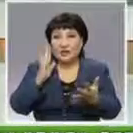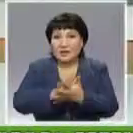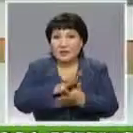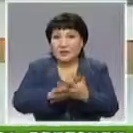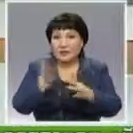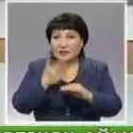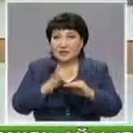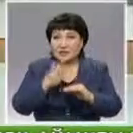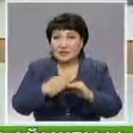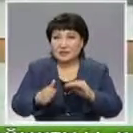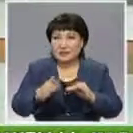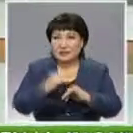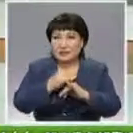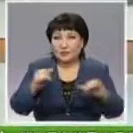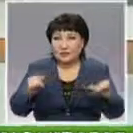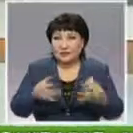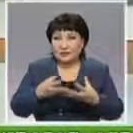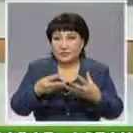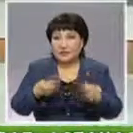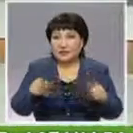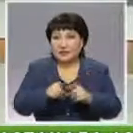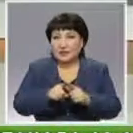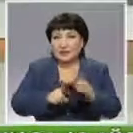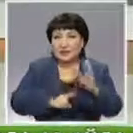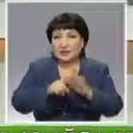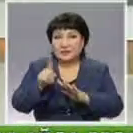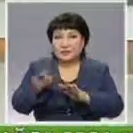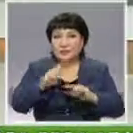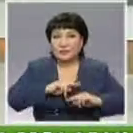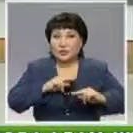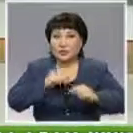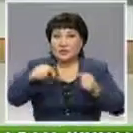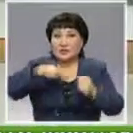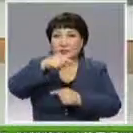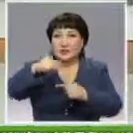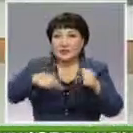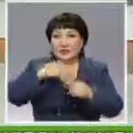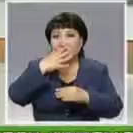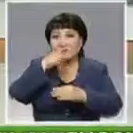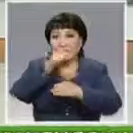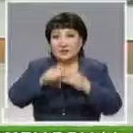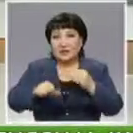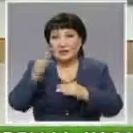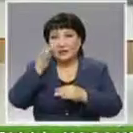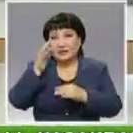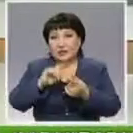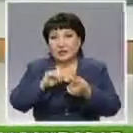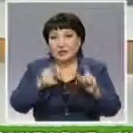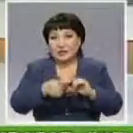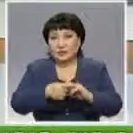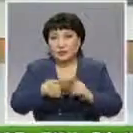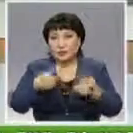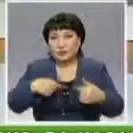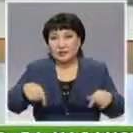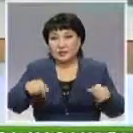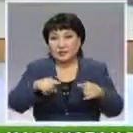септеседі. Енді бұлар іске кіріскен бизнесмендердің шетелде тәжірибе алмасуын ұйымдастыруды көздеп отыр.